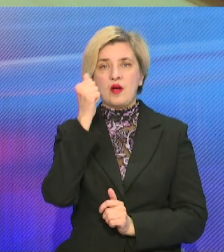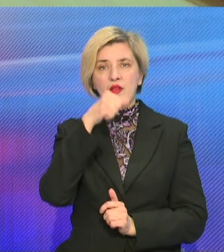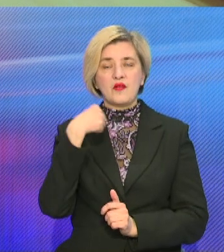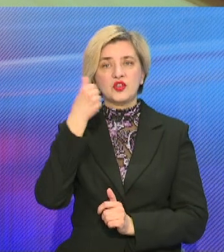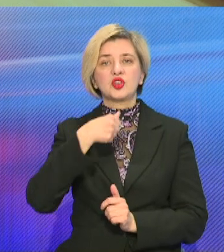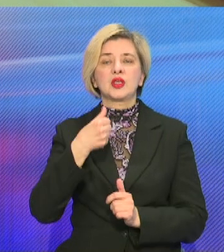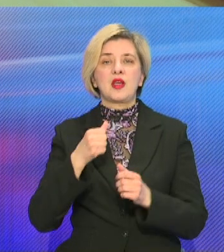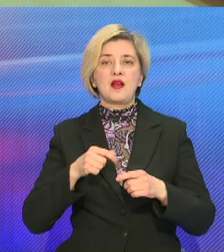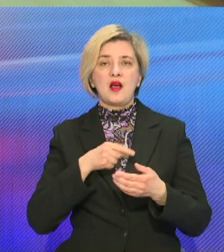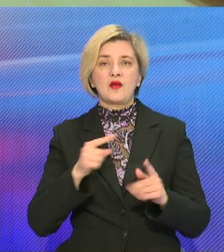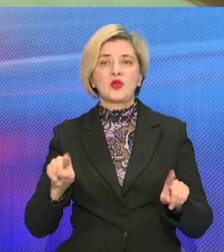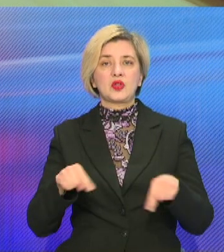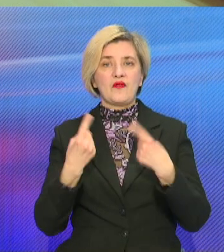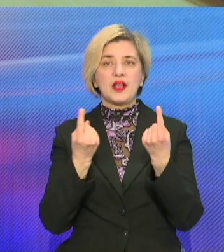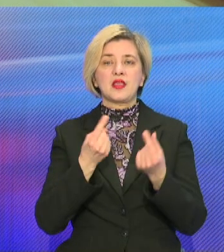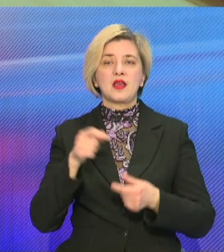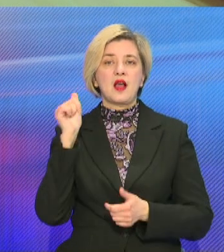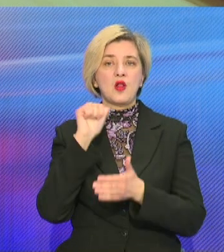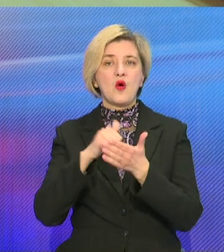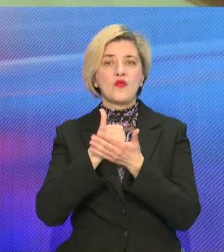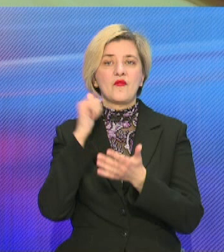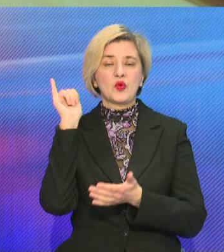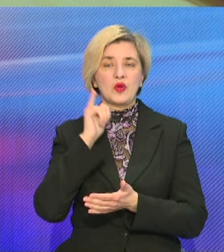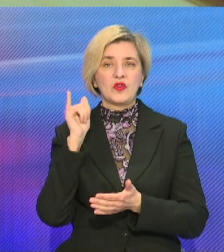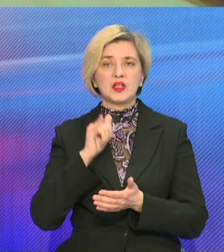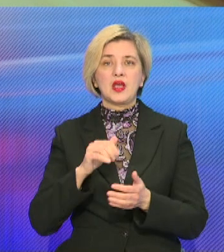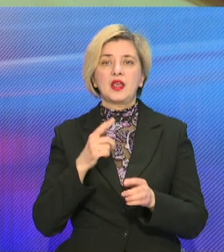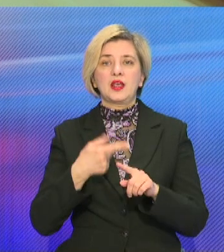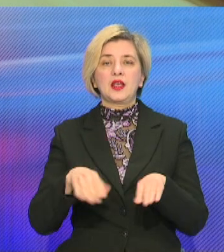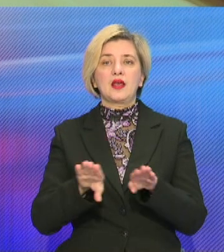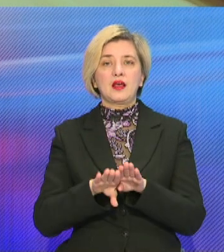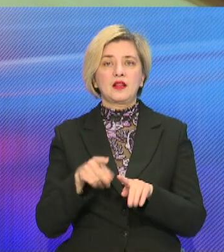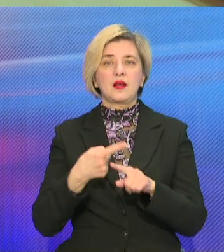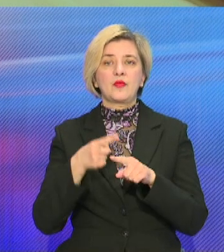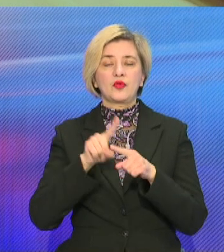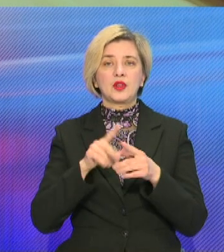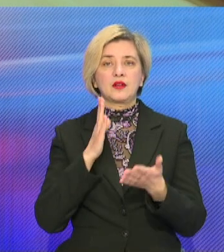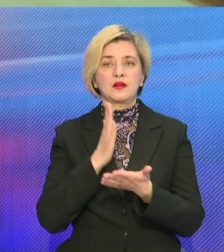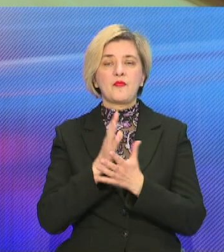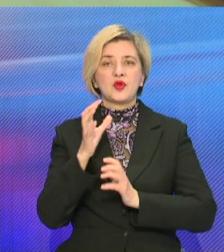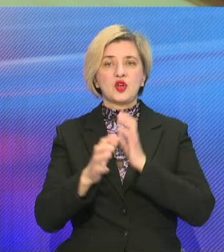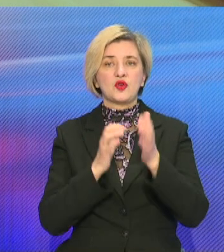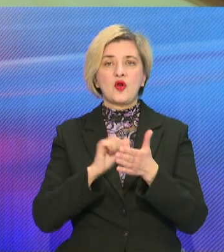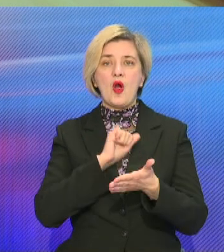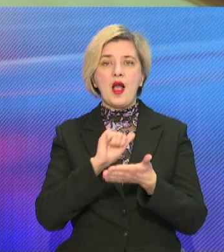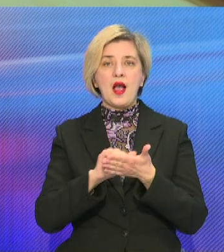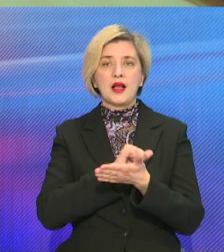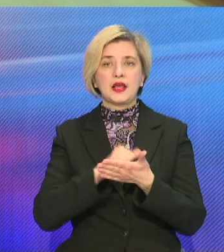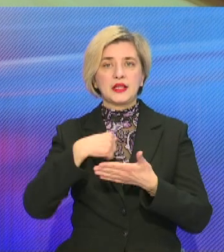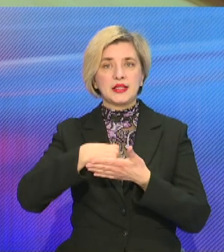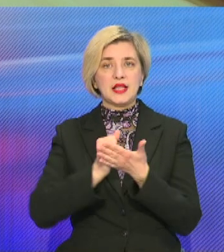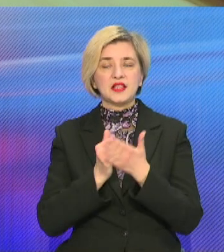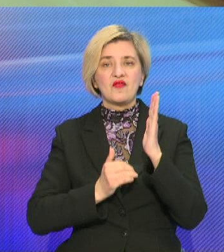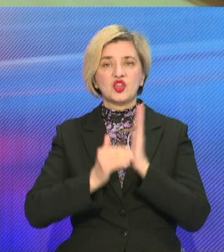регіону. Темами обмеркування стали міжнародна акредитація вищої школи, нововведення уступної кампанії 2023